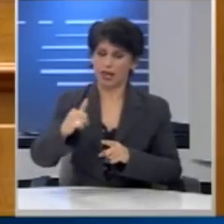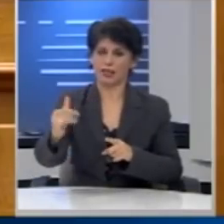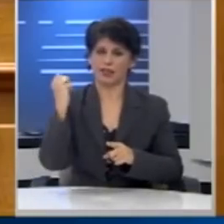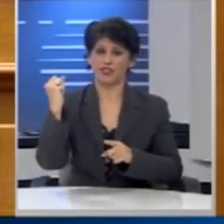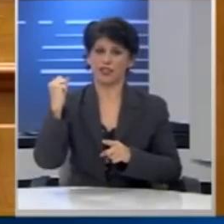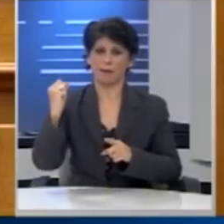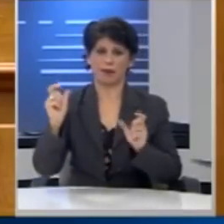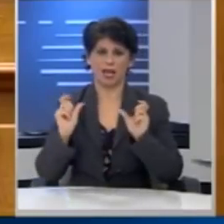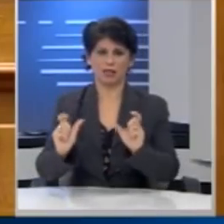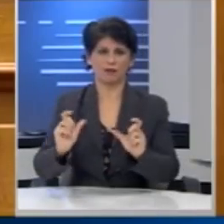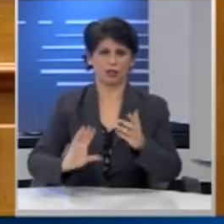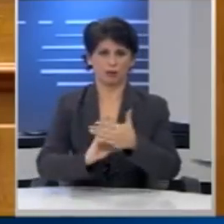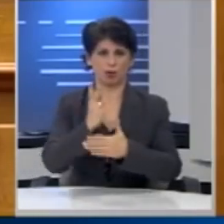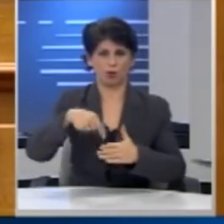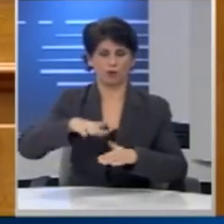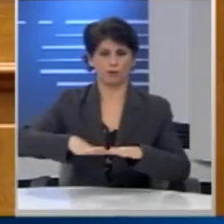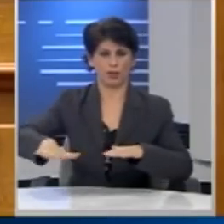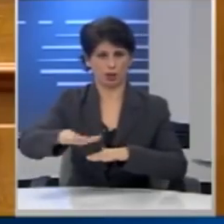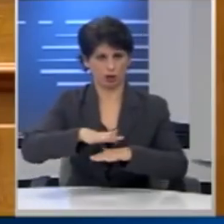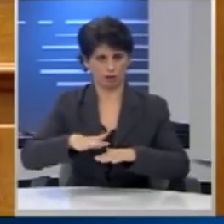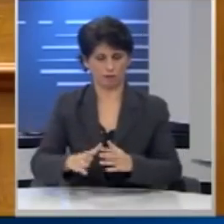δύναμη ασφάλειας και προόδου στην περιοχή.